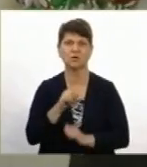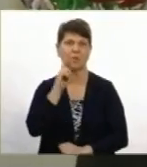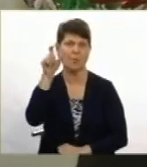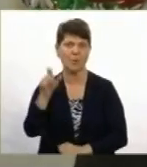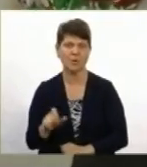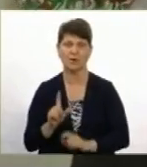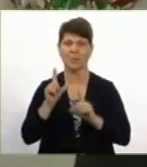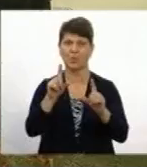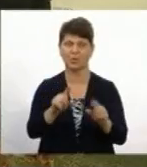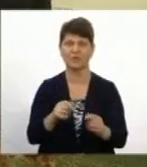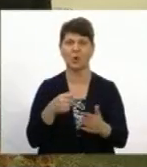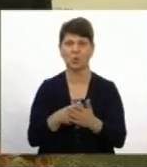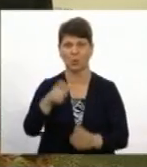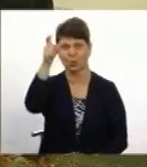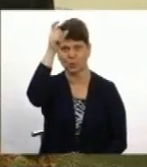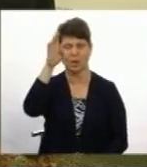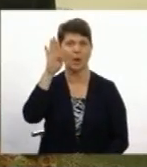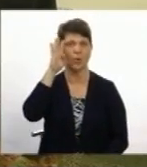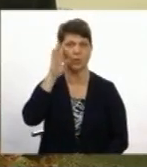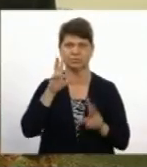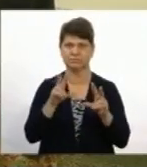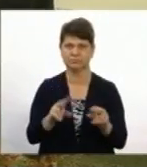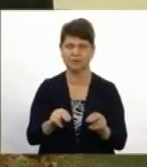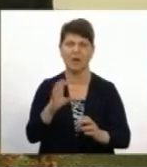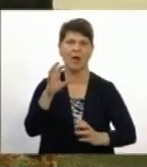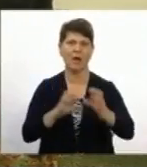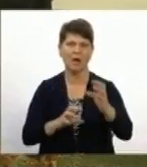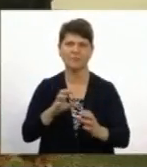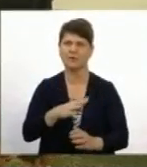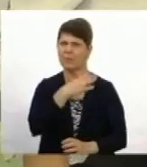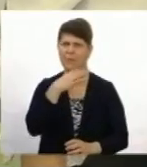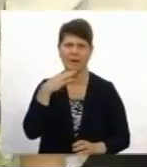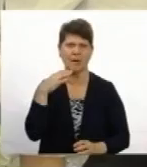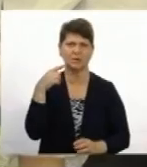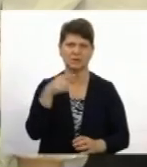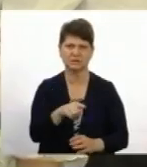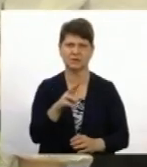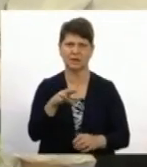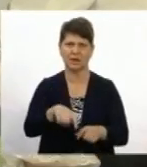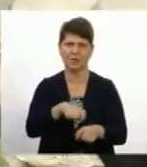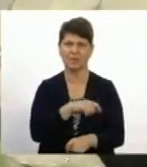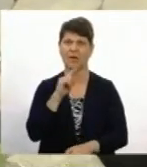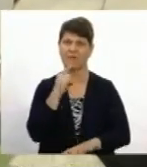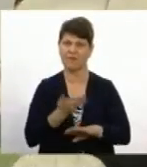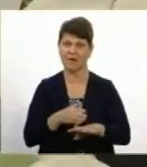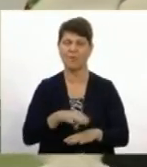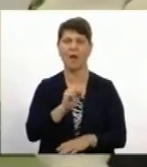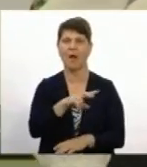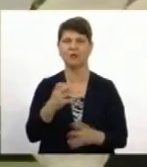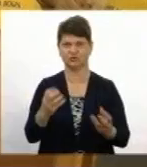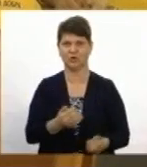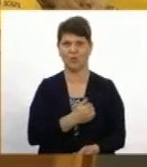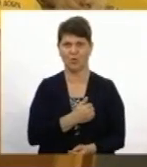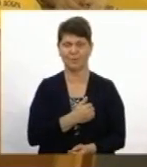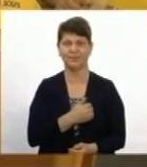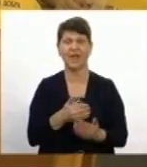учасників поїздки до Туреччини. Хлопчик зізнається, подолати автобусом не 1000 кілометрів, трохи важкувато, але однозначно хочеться ще. Від